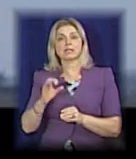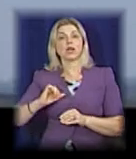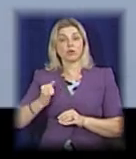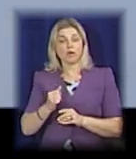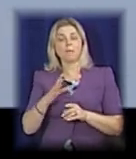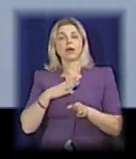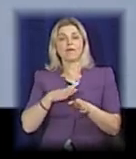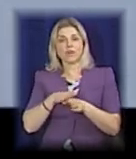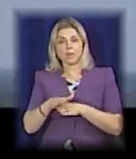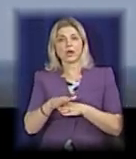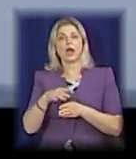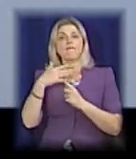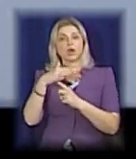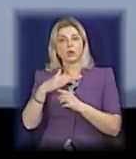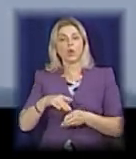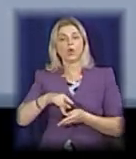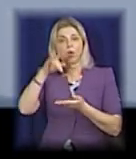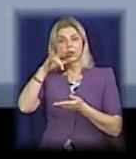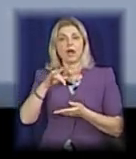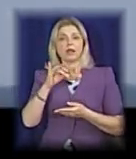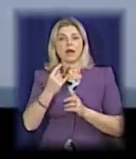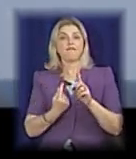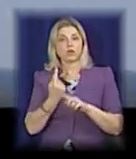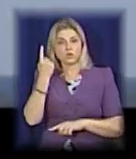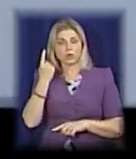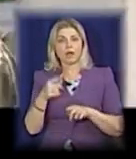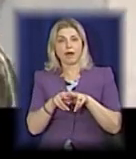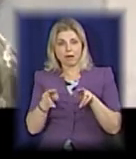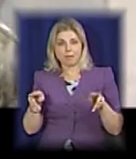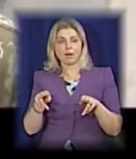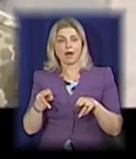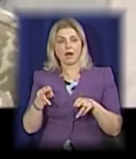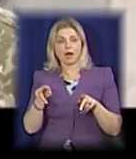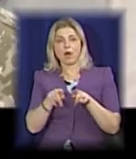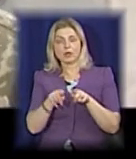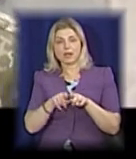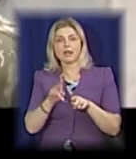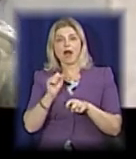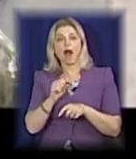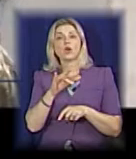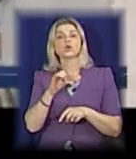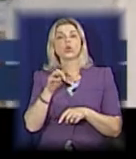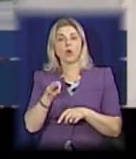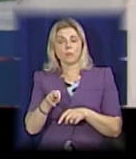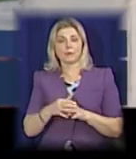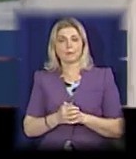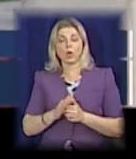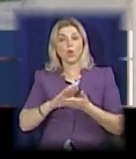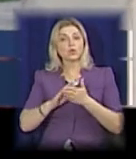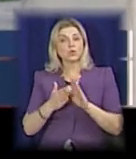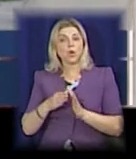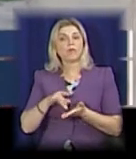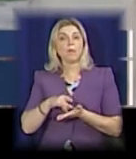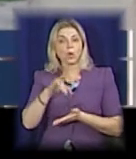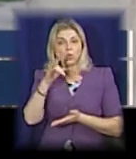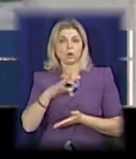на гранично малій висоті до 100 метрів паралельно аеродрому. Умови для пілотування були хороші, була